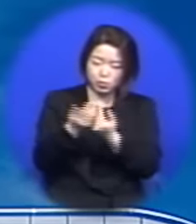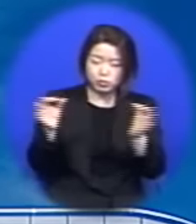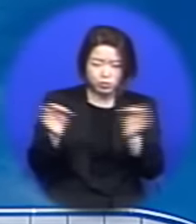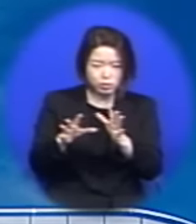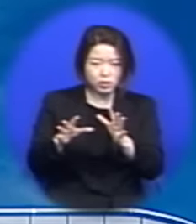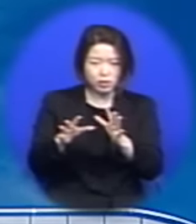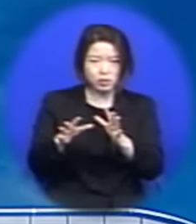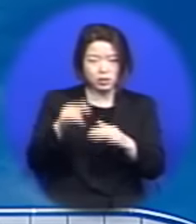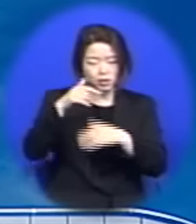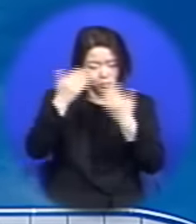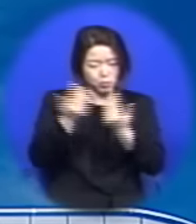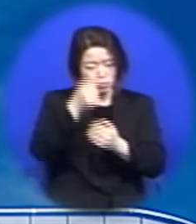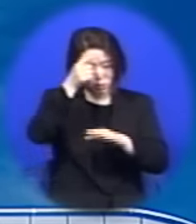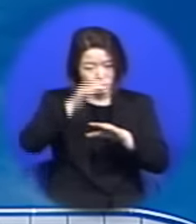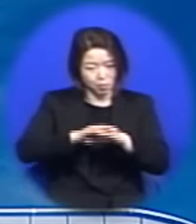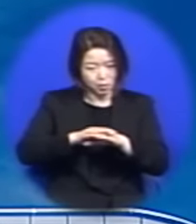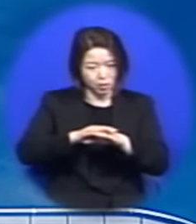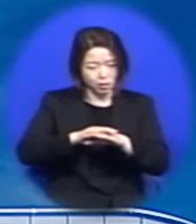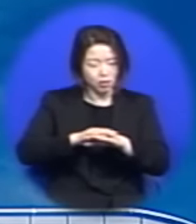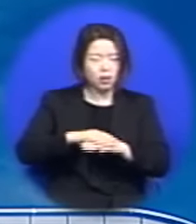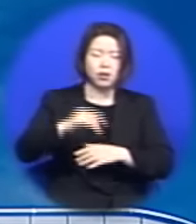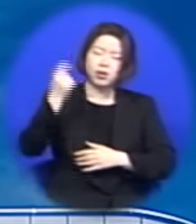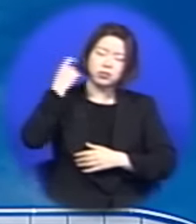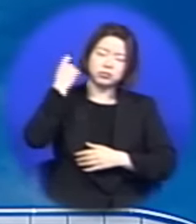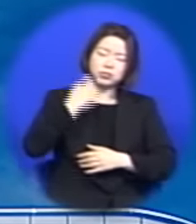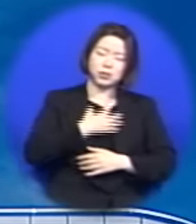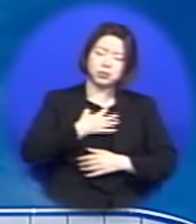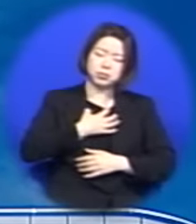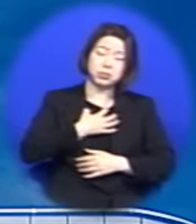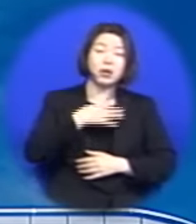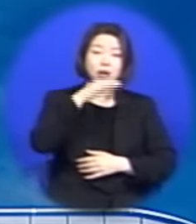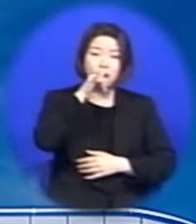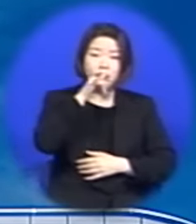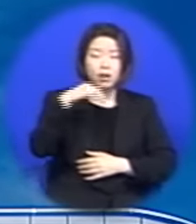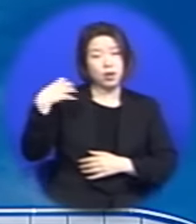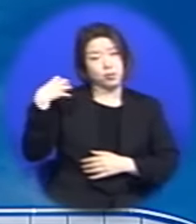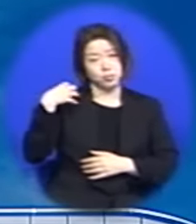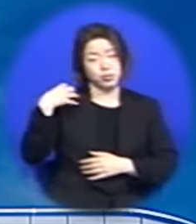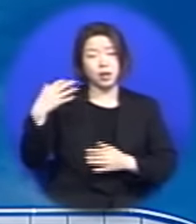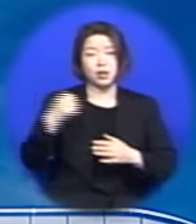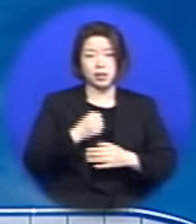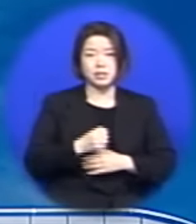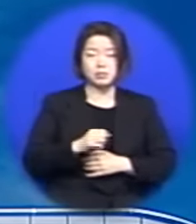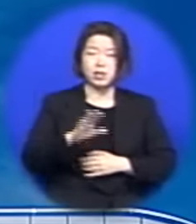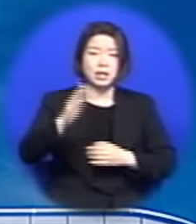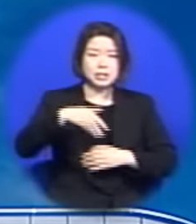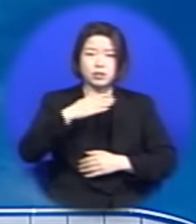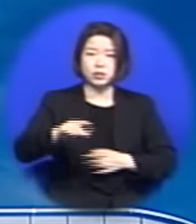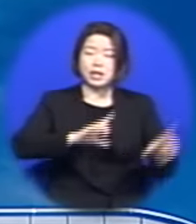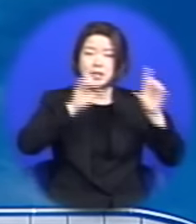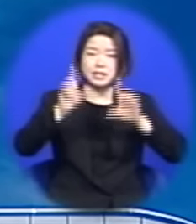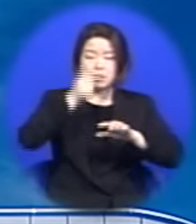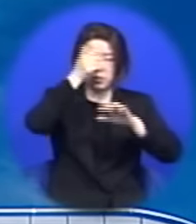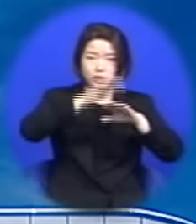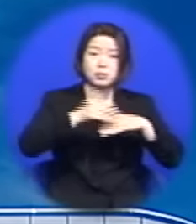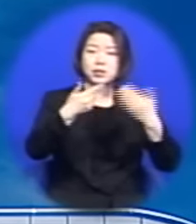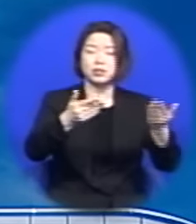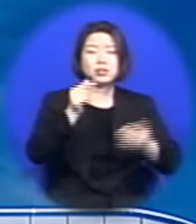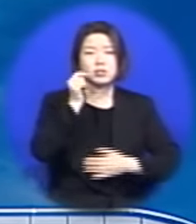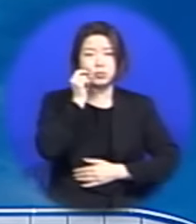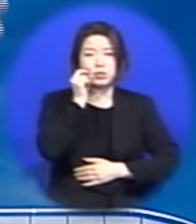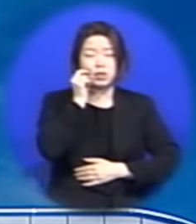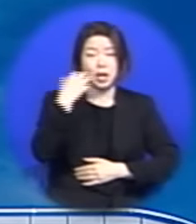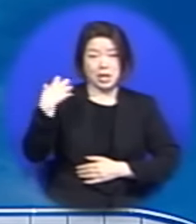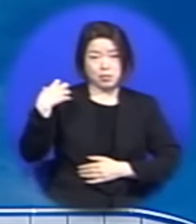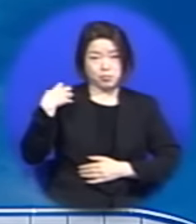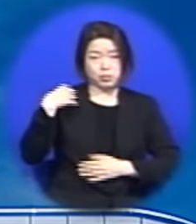좀 듣기에 그렇게 들리기도 하겠지만 여러분 부담감 가지면 절대로 삶으로 예배 못 합니다 부담스러운